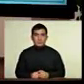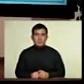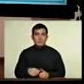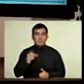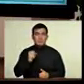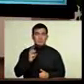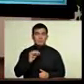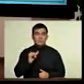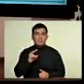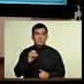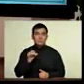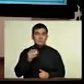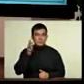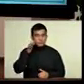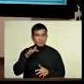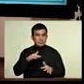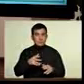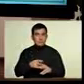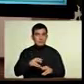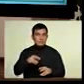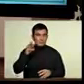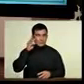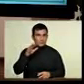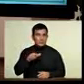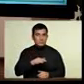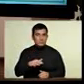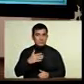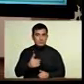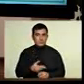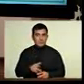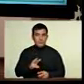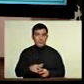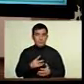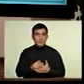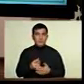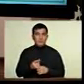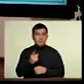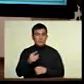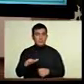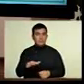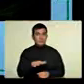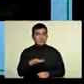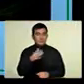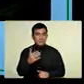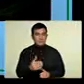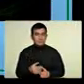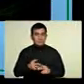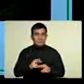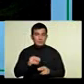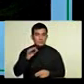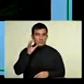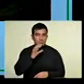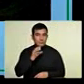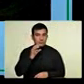Амударья берет начало на территории Таджикистана. Далее река протекает по границе между Афганистаном и